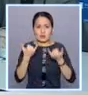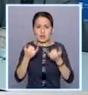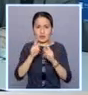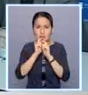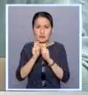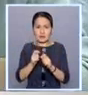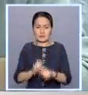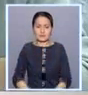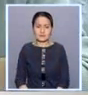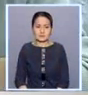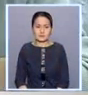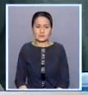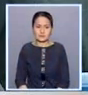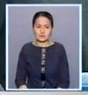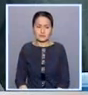тарту болмақ.